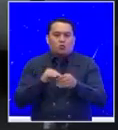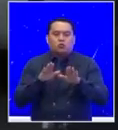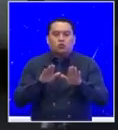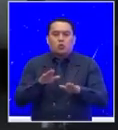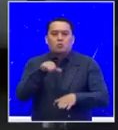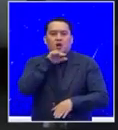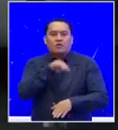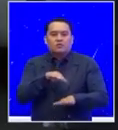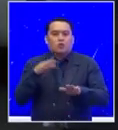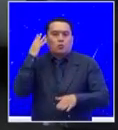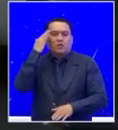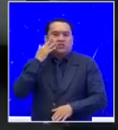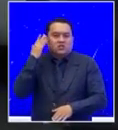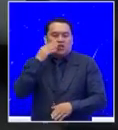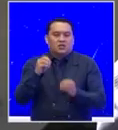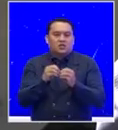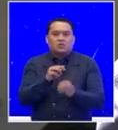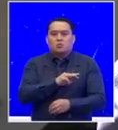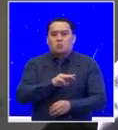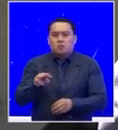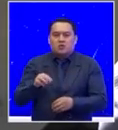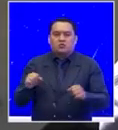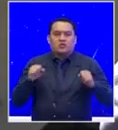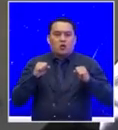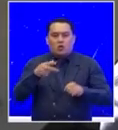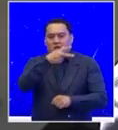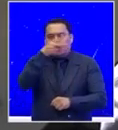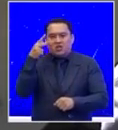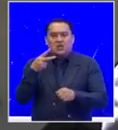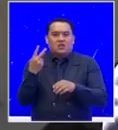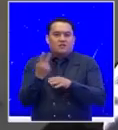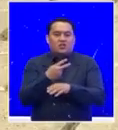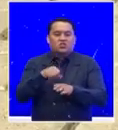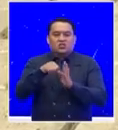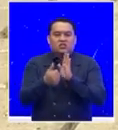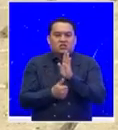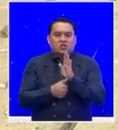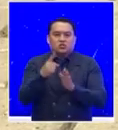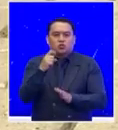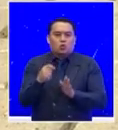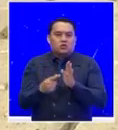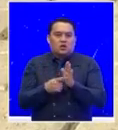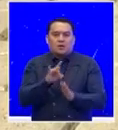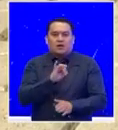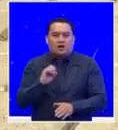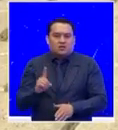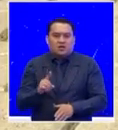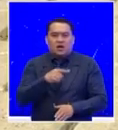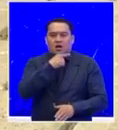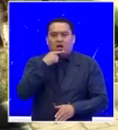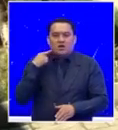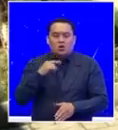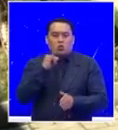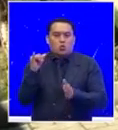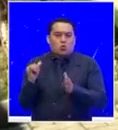многие профессионалы могут только мечтать. За 10 минут на чемпионате мира в Латвии он поднял 2 16-килограммовые гири 107 раз. На мировом первенстве в России рекордсмен